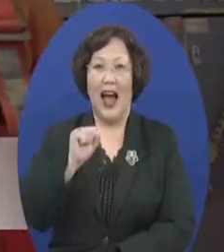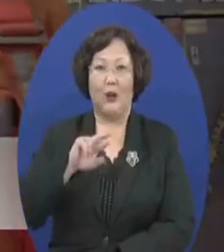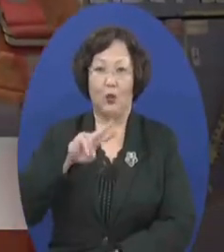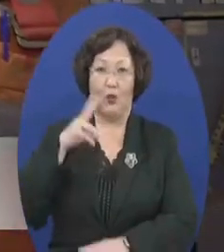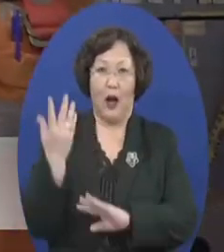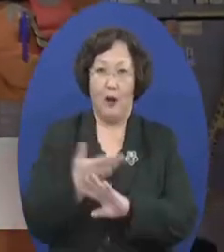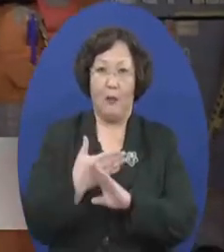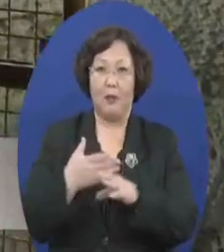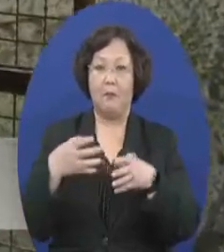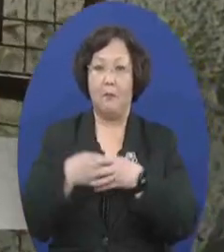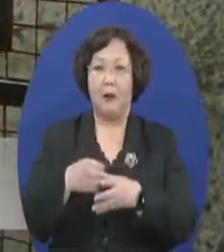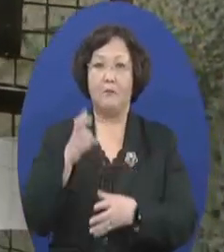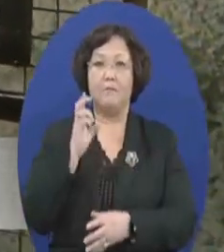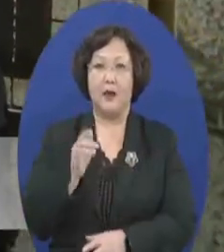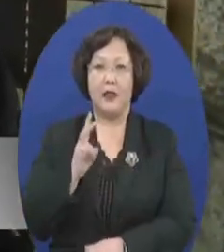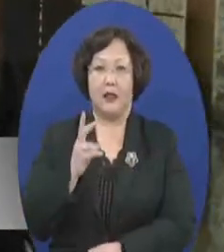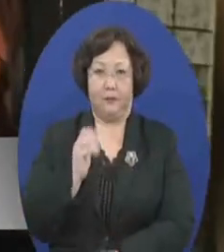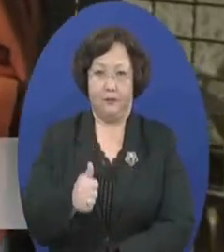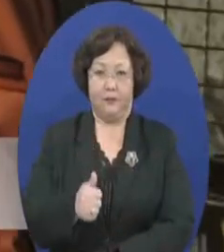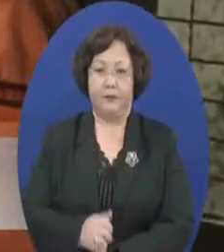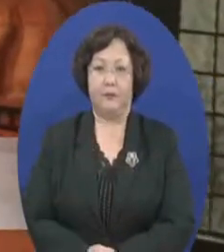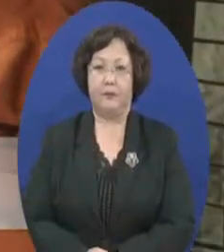Аюулгүй ажиллагааны баг Бэлэн.